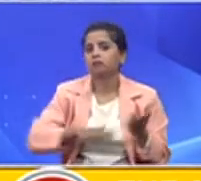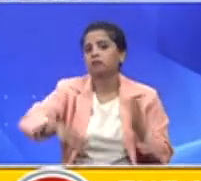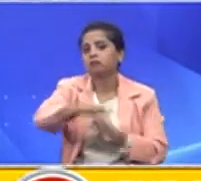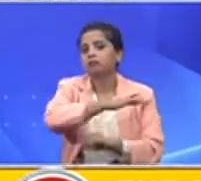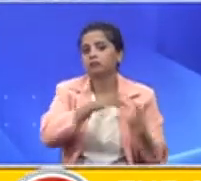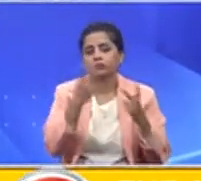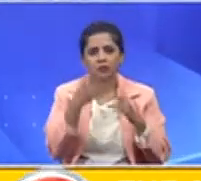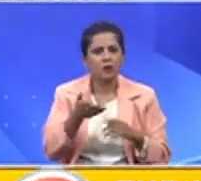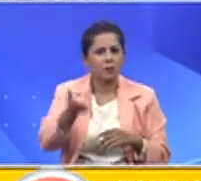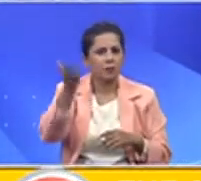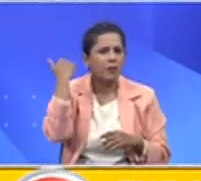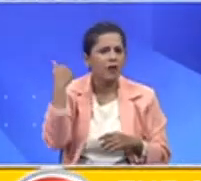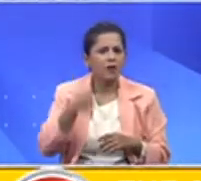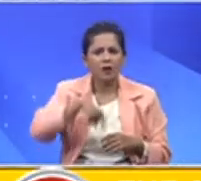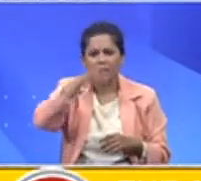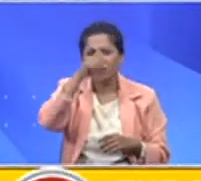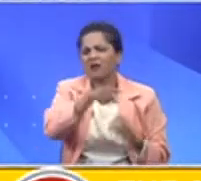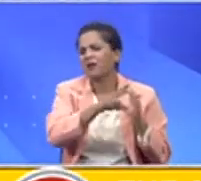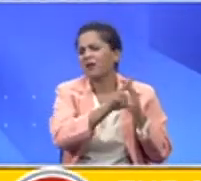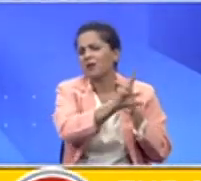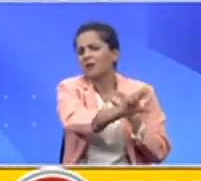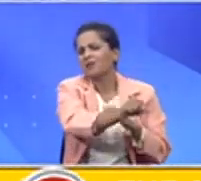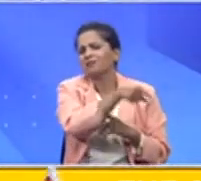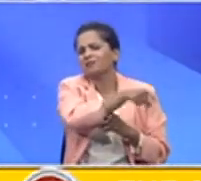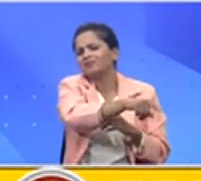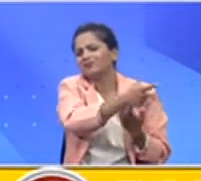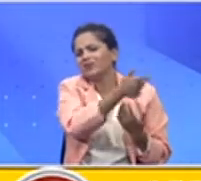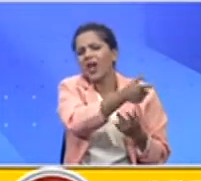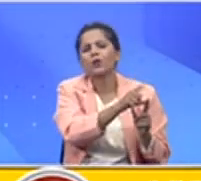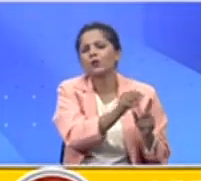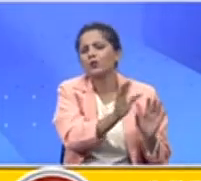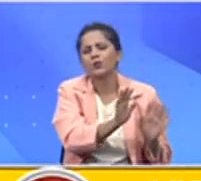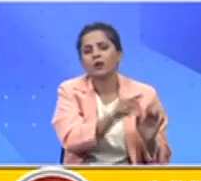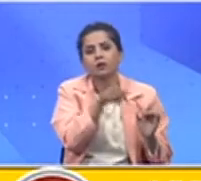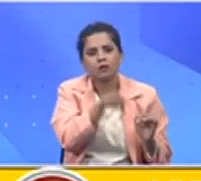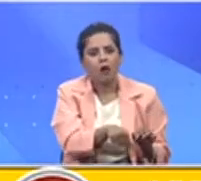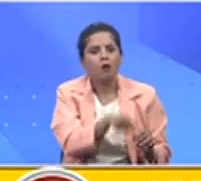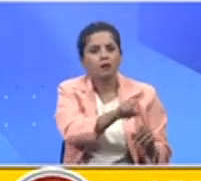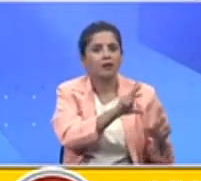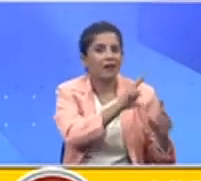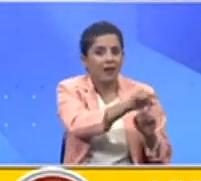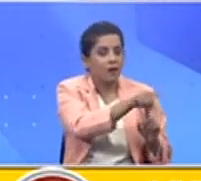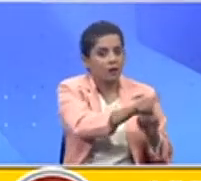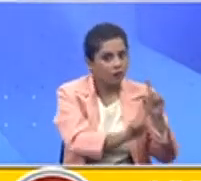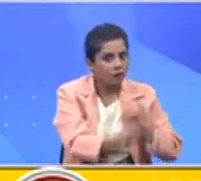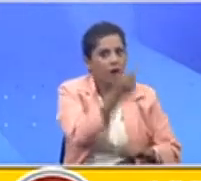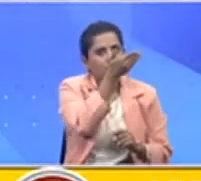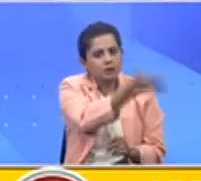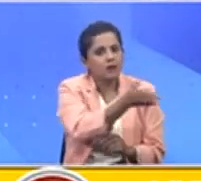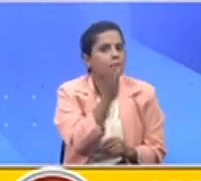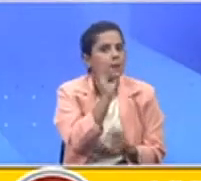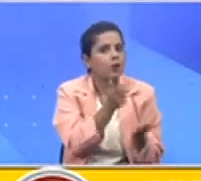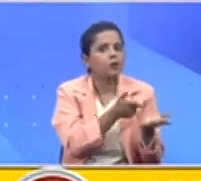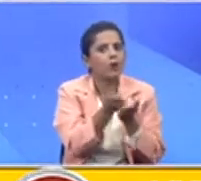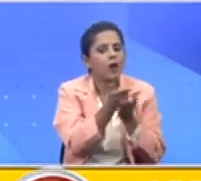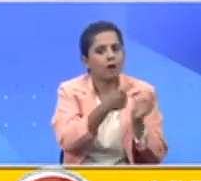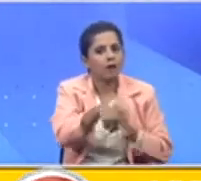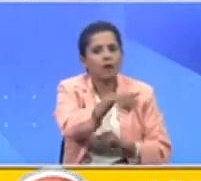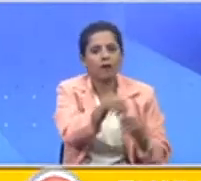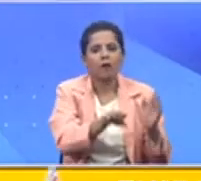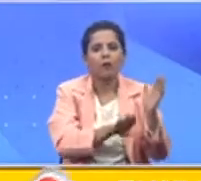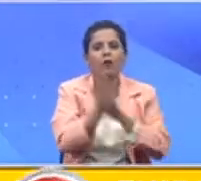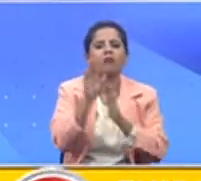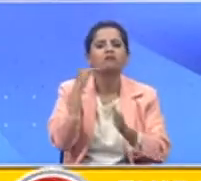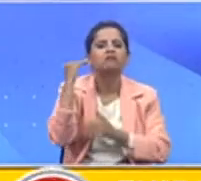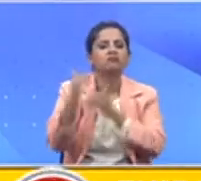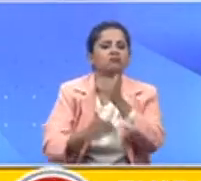कभी देश का आखरी छोर माना गया था उन्हें अब देश का प्रथम गाउं मानकर विकास हो रहा